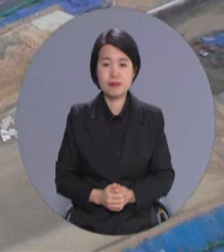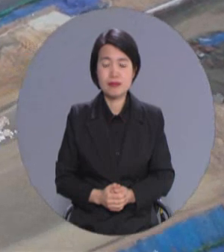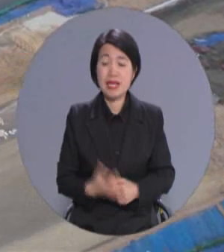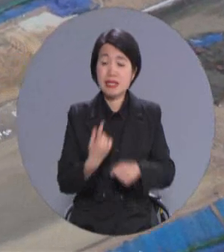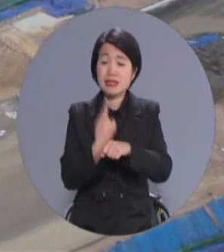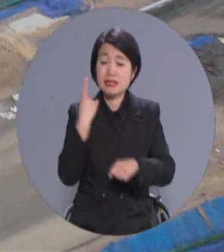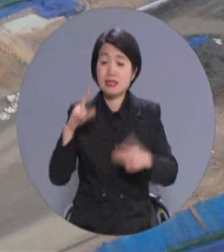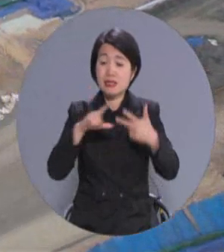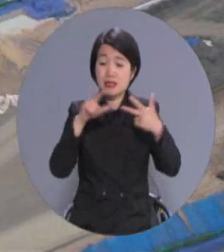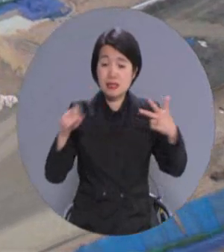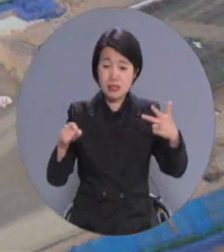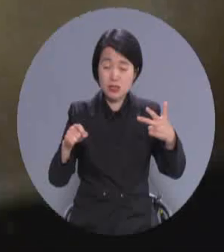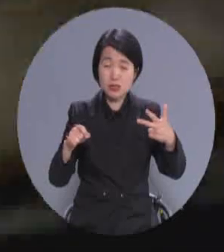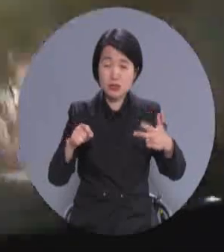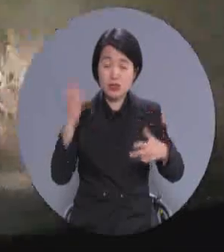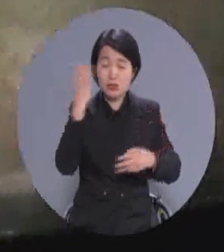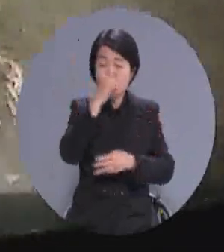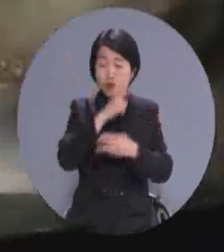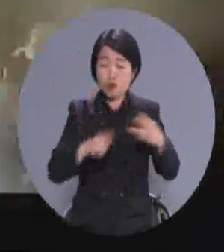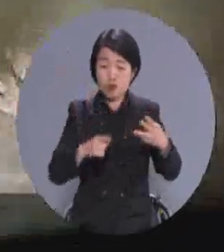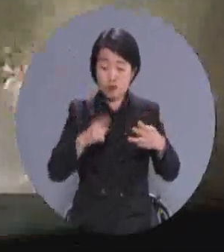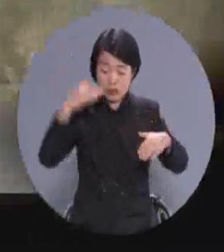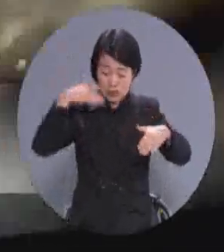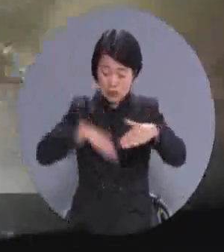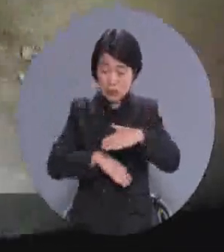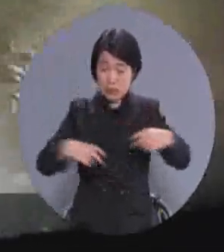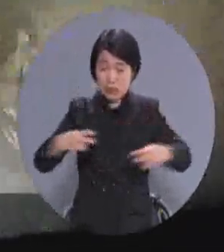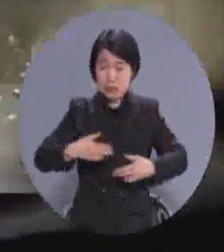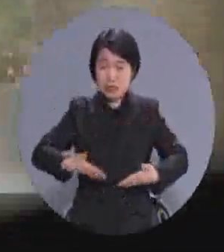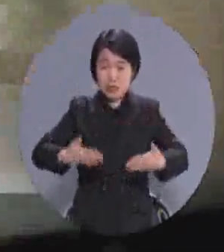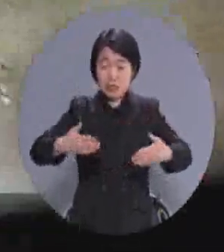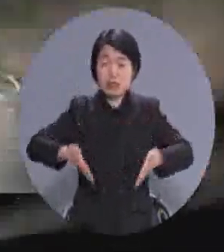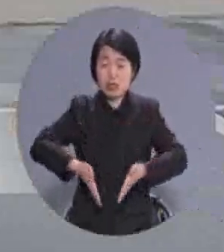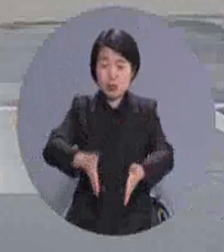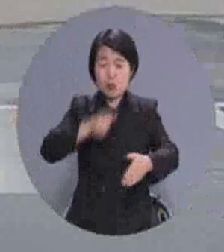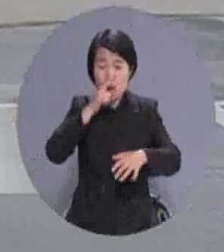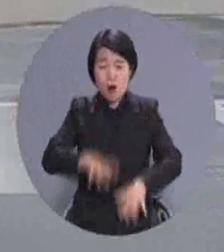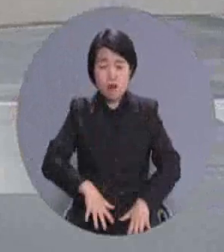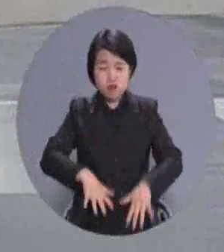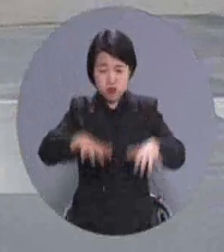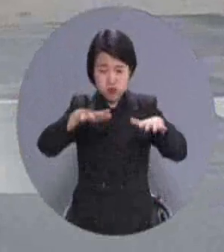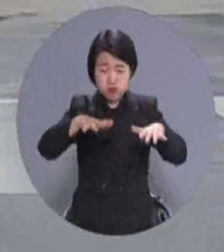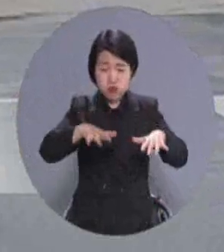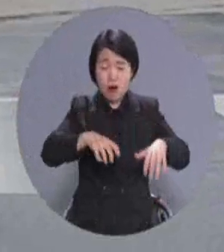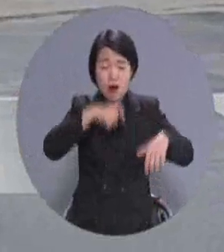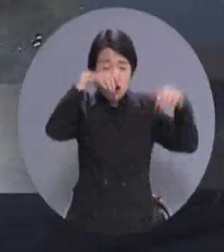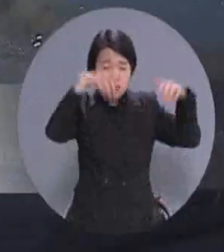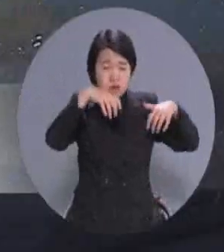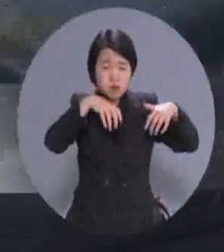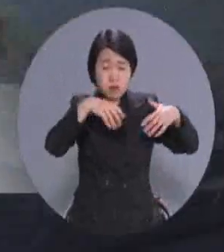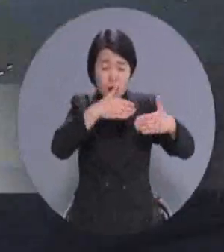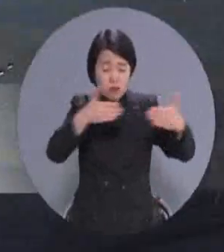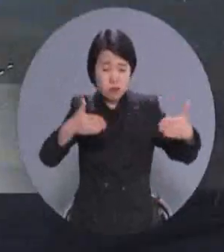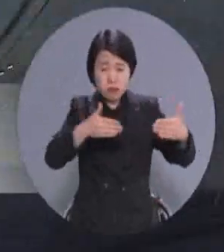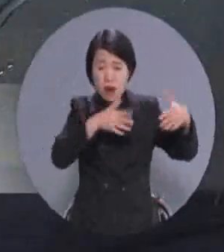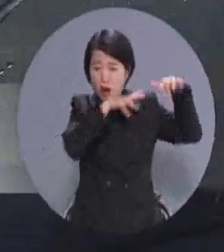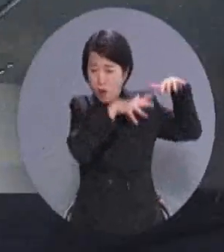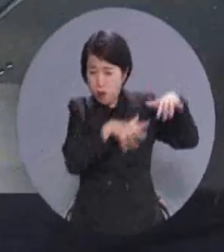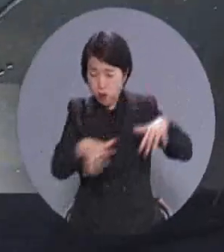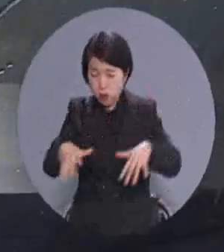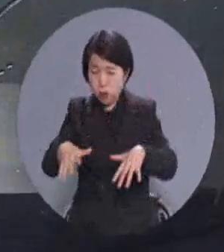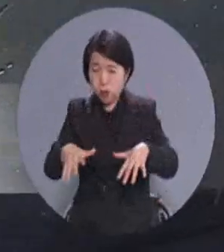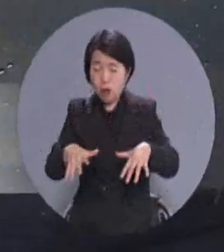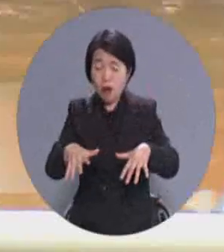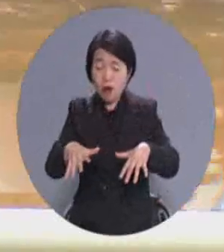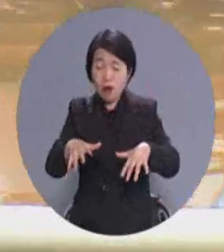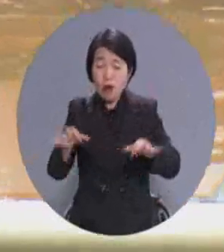지난해 7월 발생한 청주 오송 지하차도 침수 사고, 호우 속 제방뚝이 무너지면서 불과 2분 만에